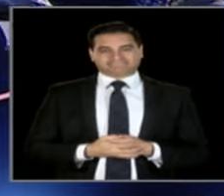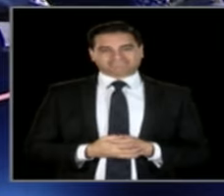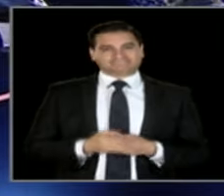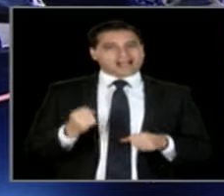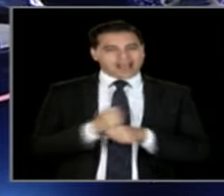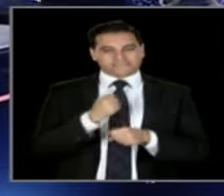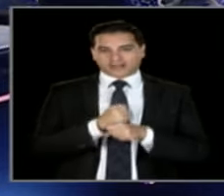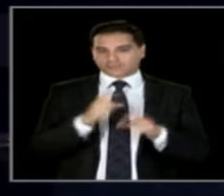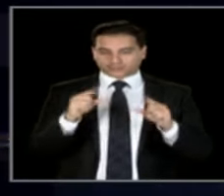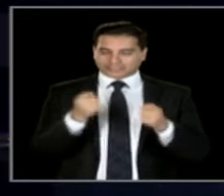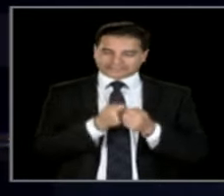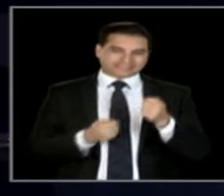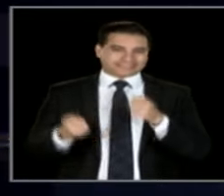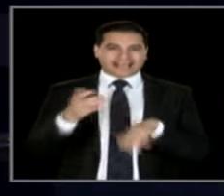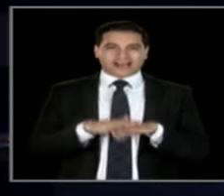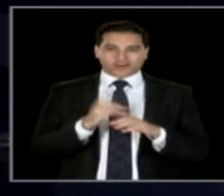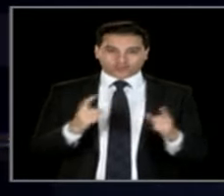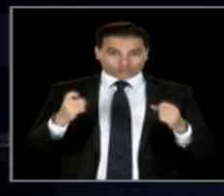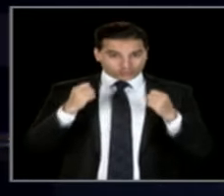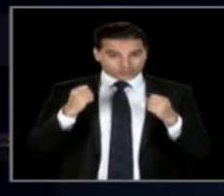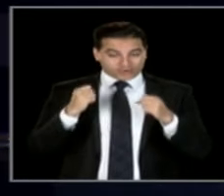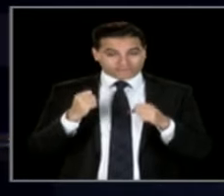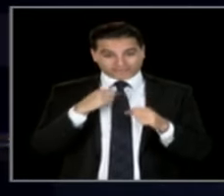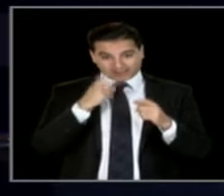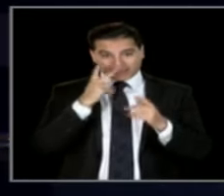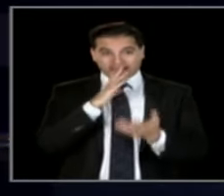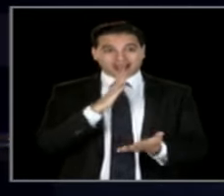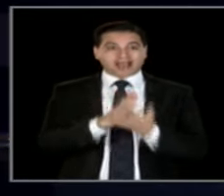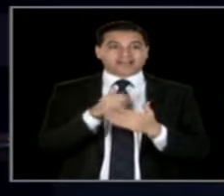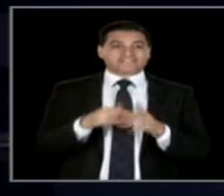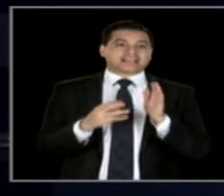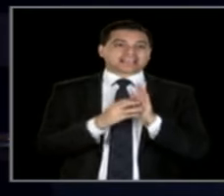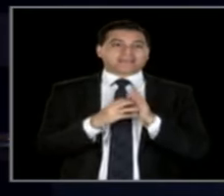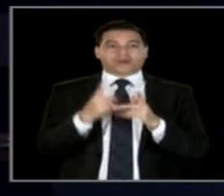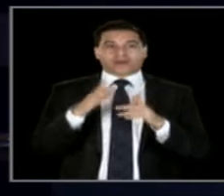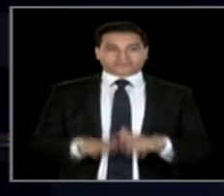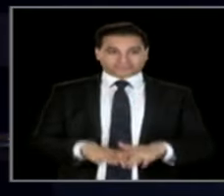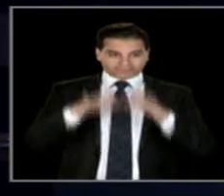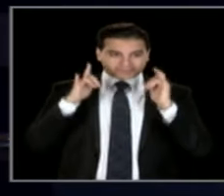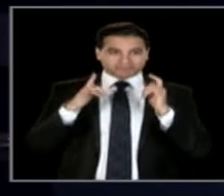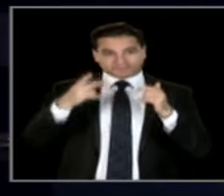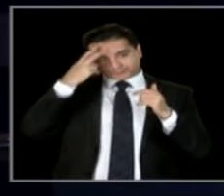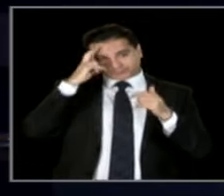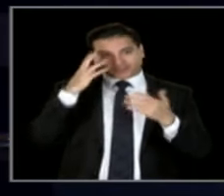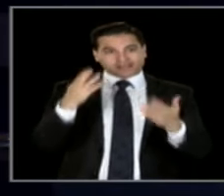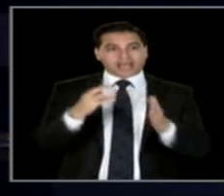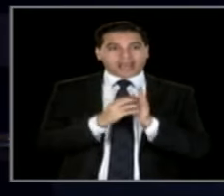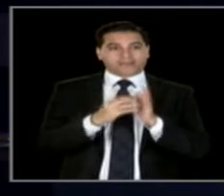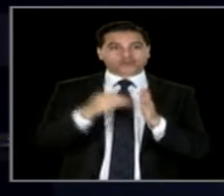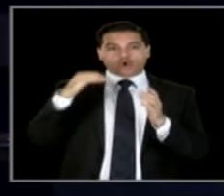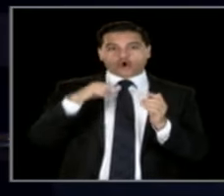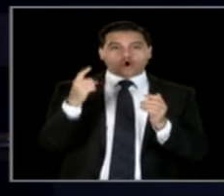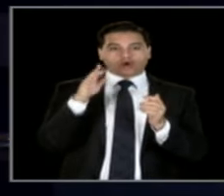على أدائهم في البطولة. للأسف الشديد في جامعة هتودع البطولة، يا ترى جامعة